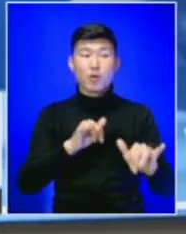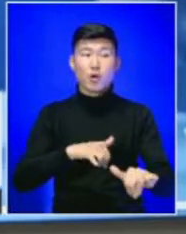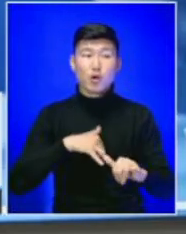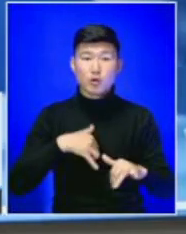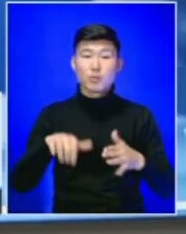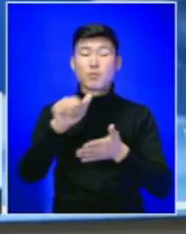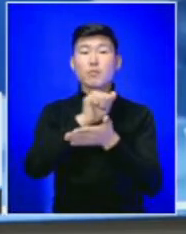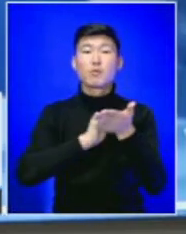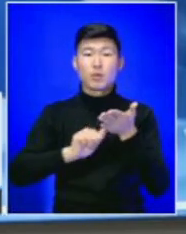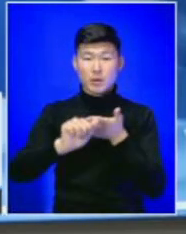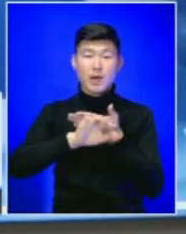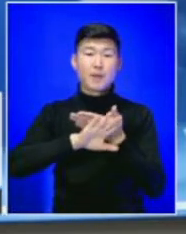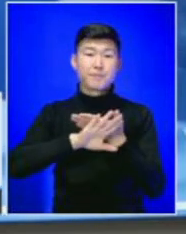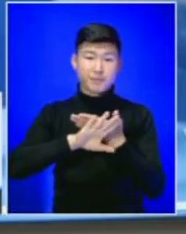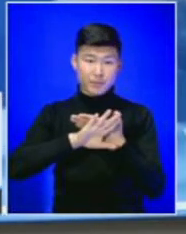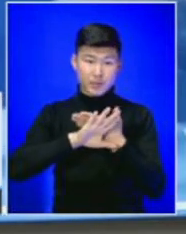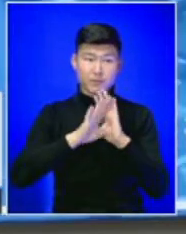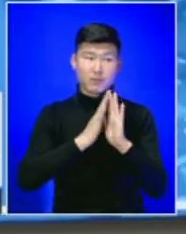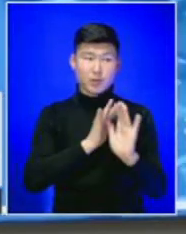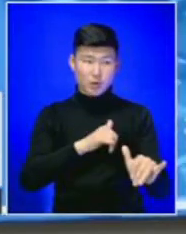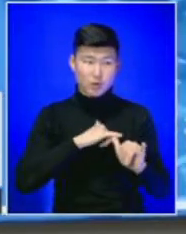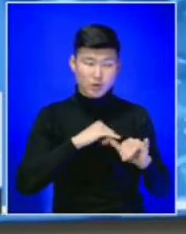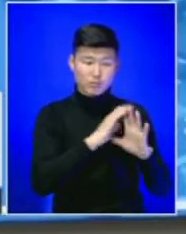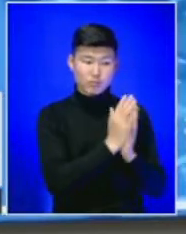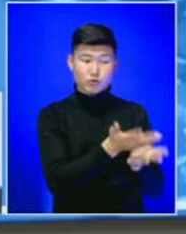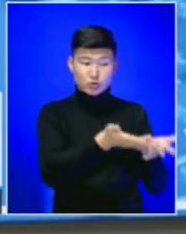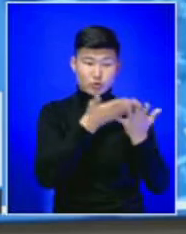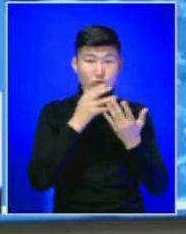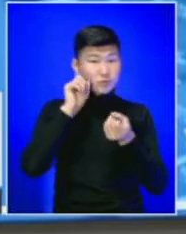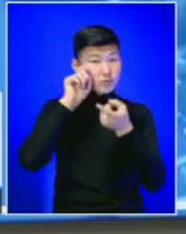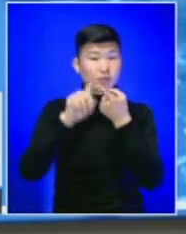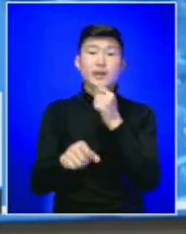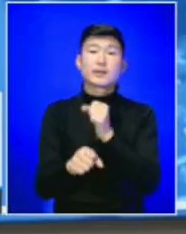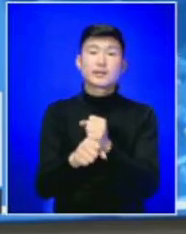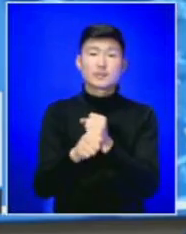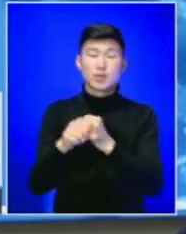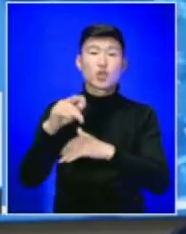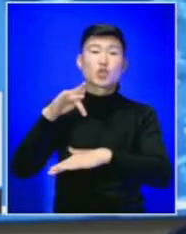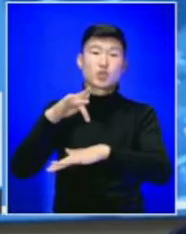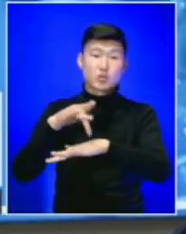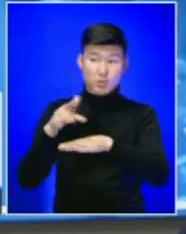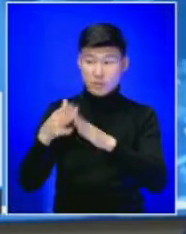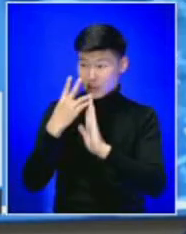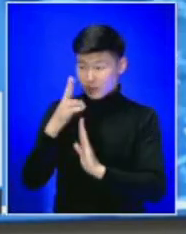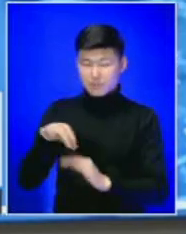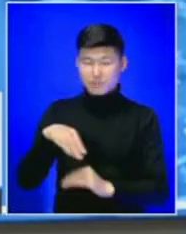бүрэн хохирлыг барагдуулахаар ажиллах тийм төв байгуулагдсан баяртай байгаа.